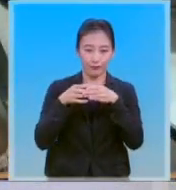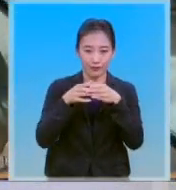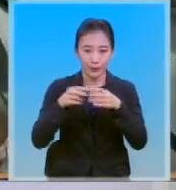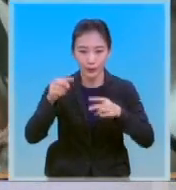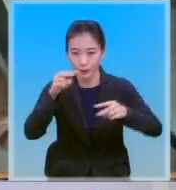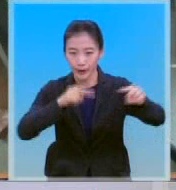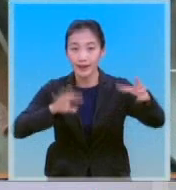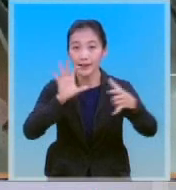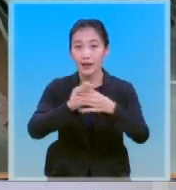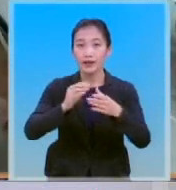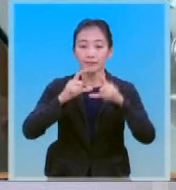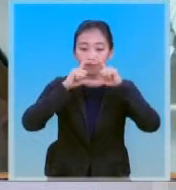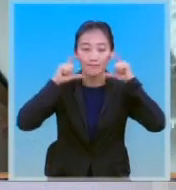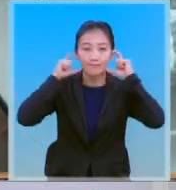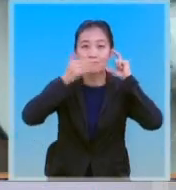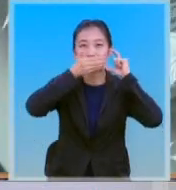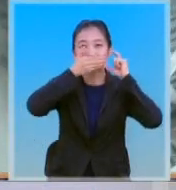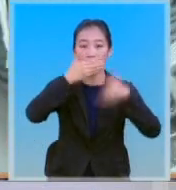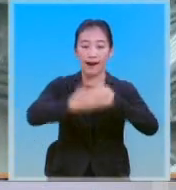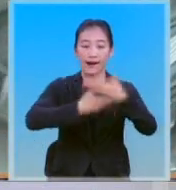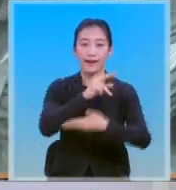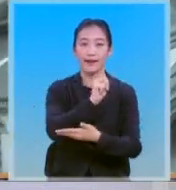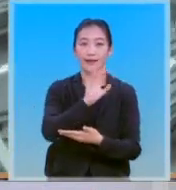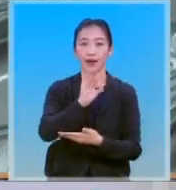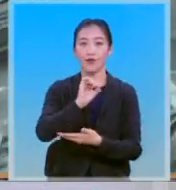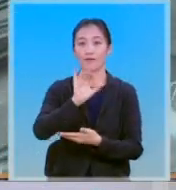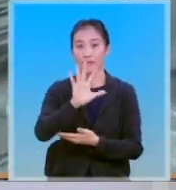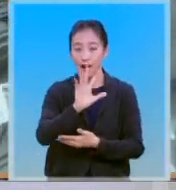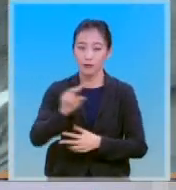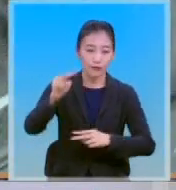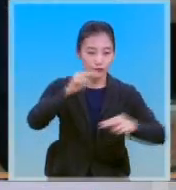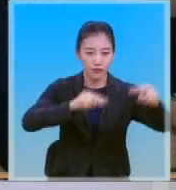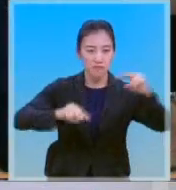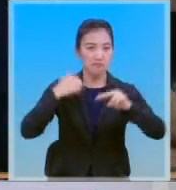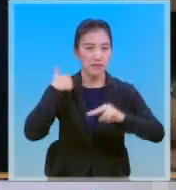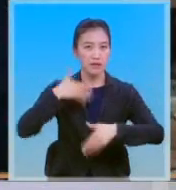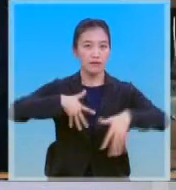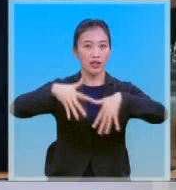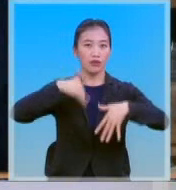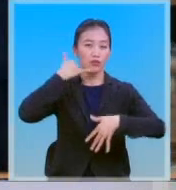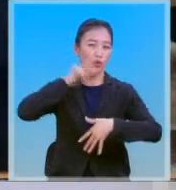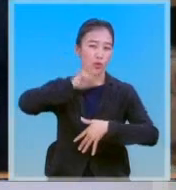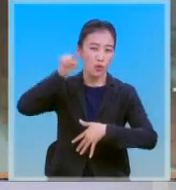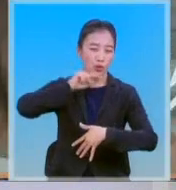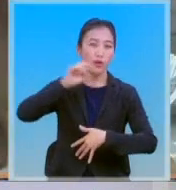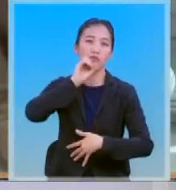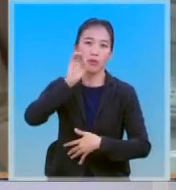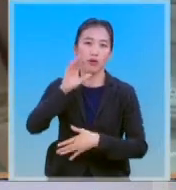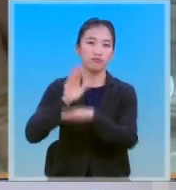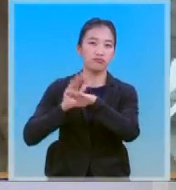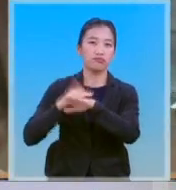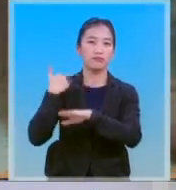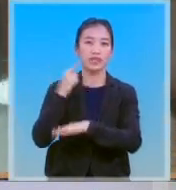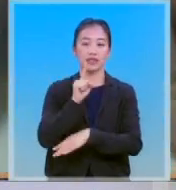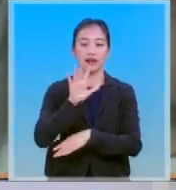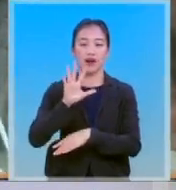ากอนามัย N95 แล้วก็ดำเนินการตามข้อร้องเรียนของประชาชนผ่านสายด่วนของกรมการค้าภายใน1569ค่ะ